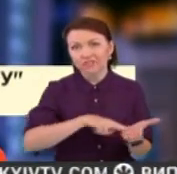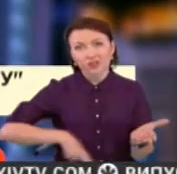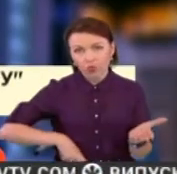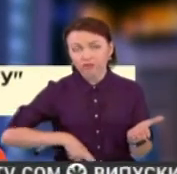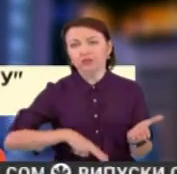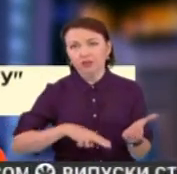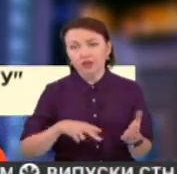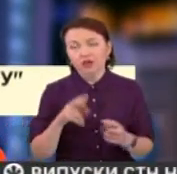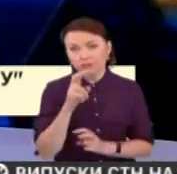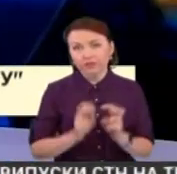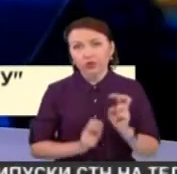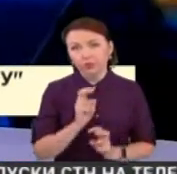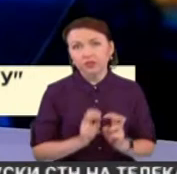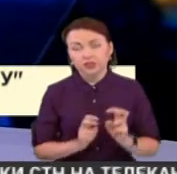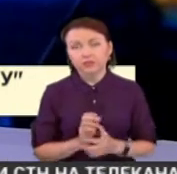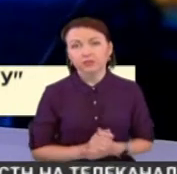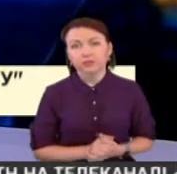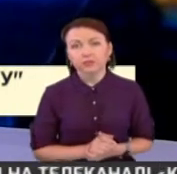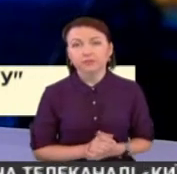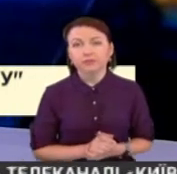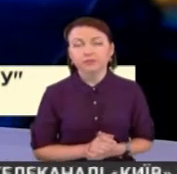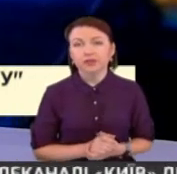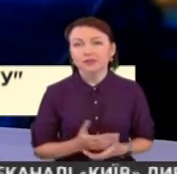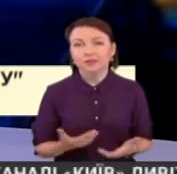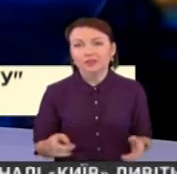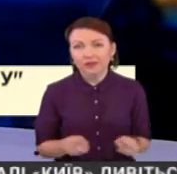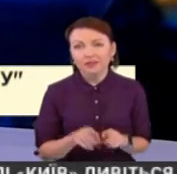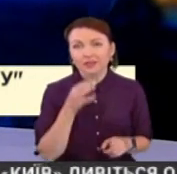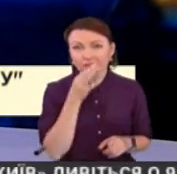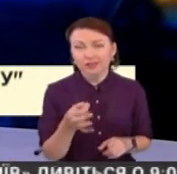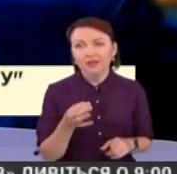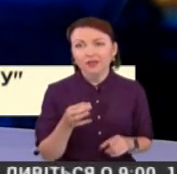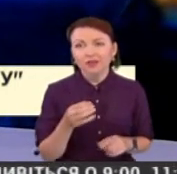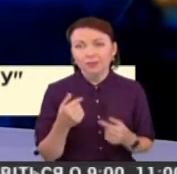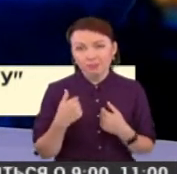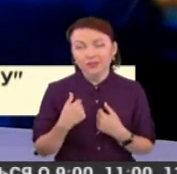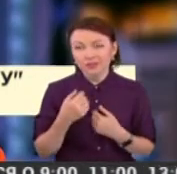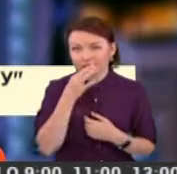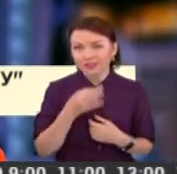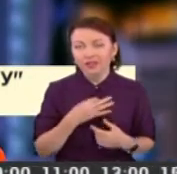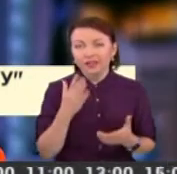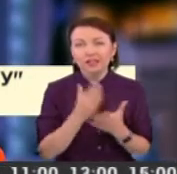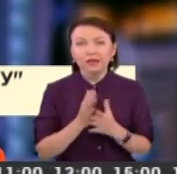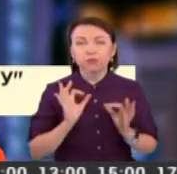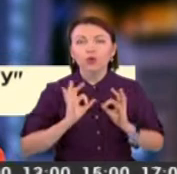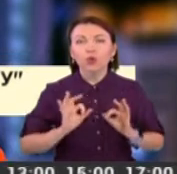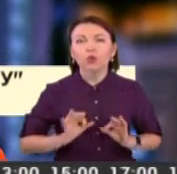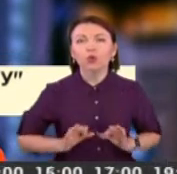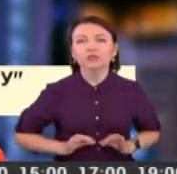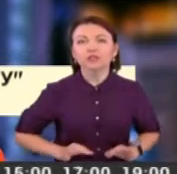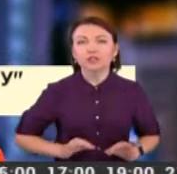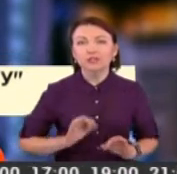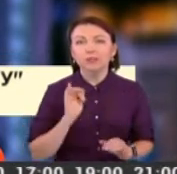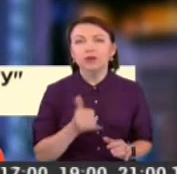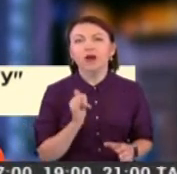виробництво. Це, ну, як сказали мені, що є так звані прокурорські заправки.